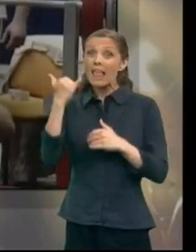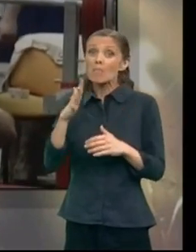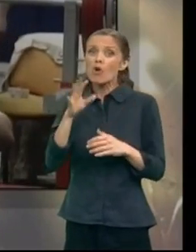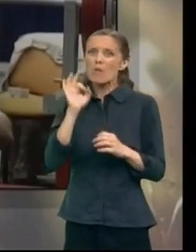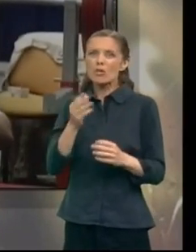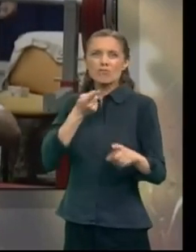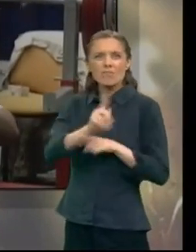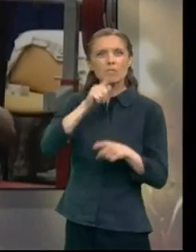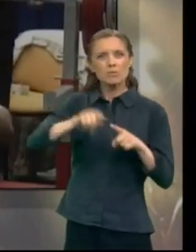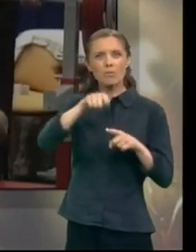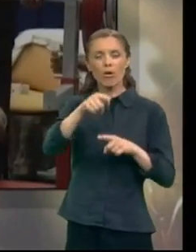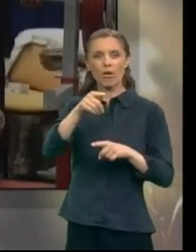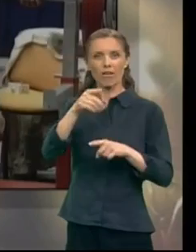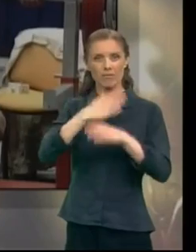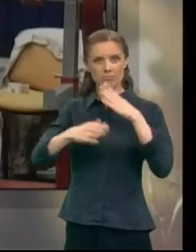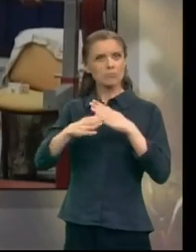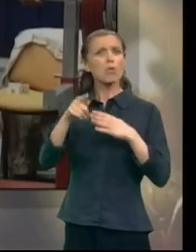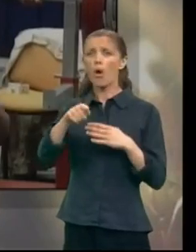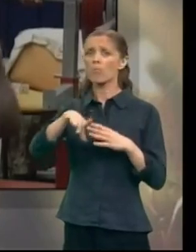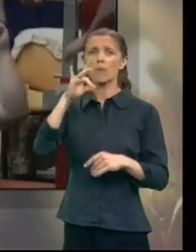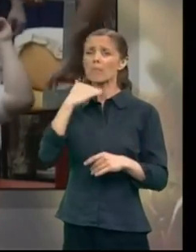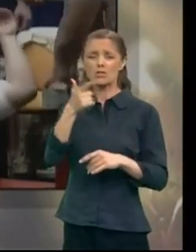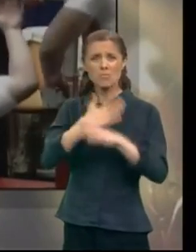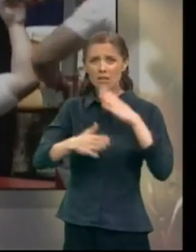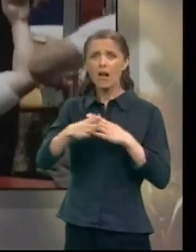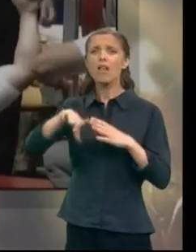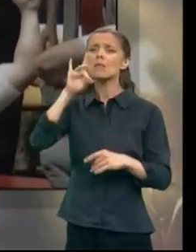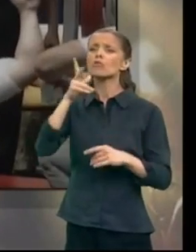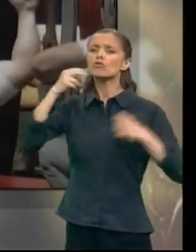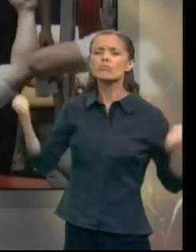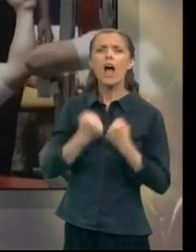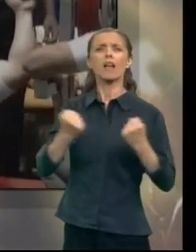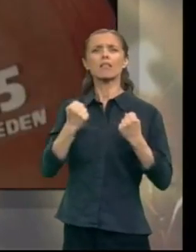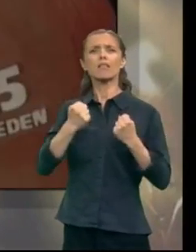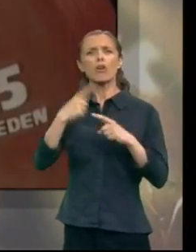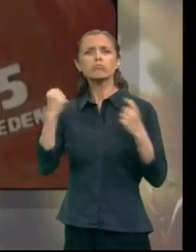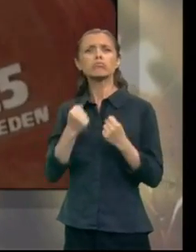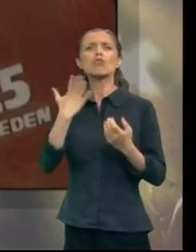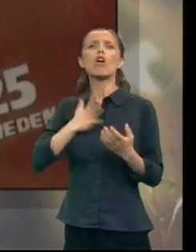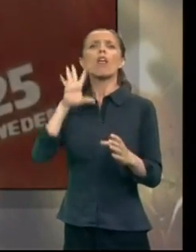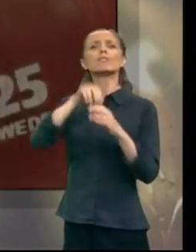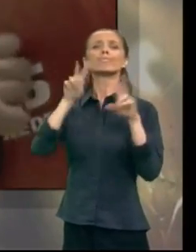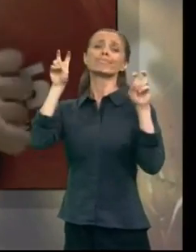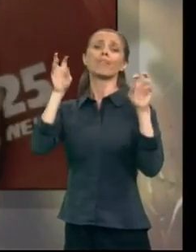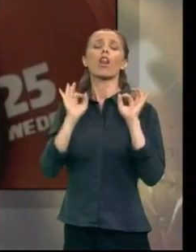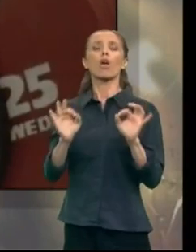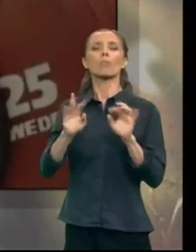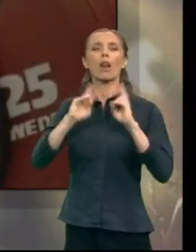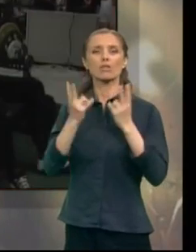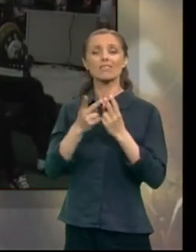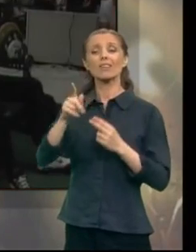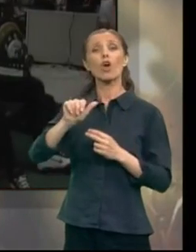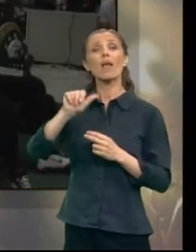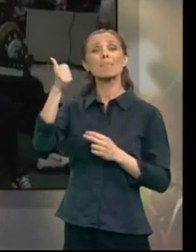tome, izabrao je aktivan sportski život, treninge i osjećaj da je deo takozvanog normalnog sveta. Prvak je u